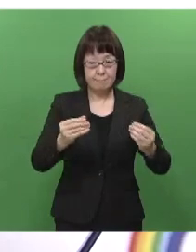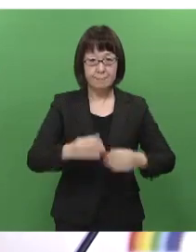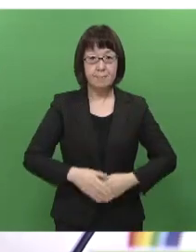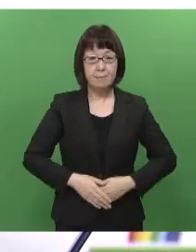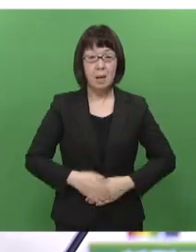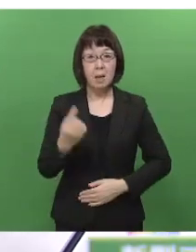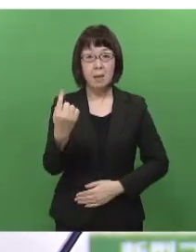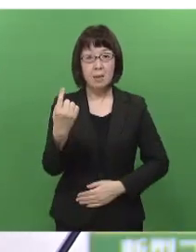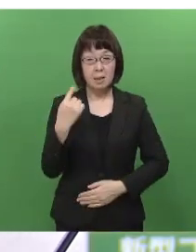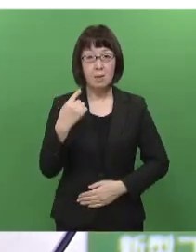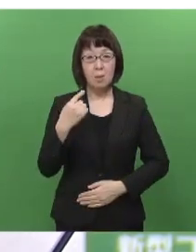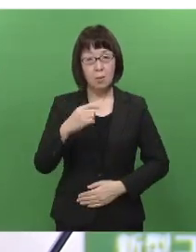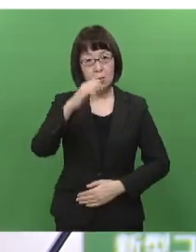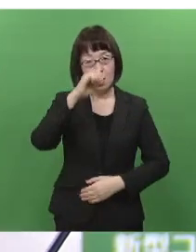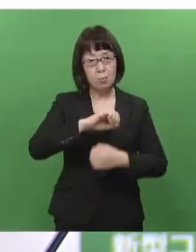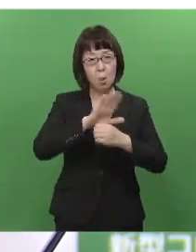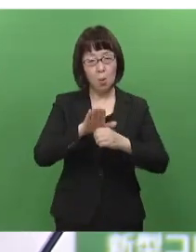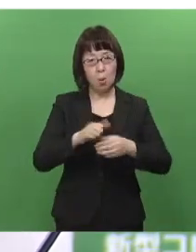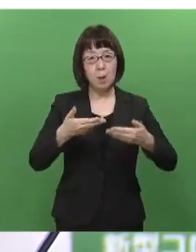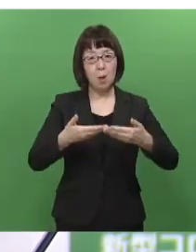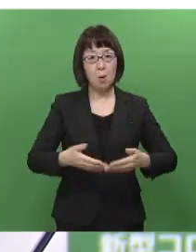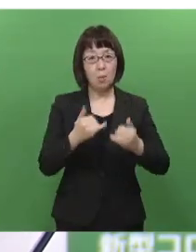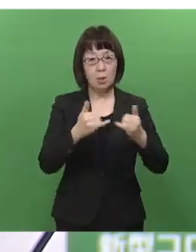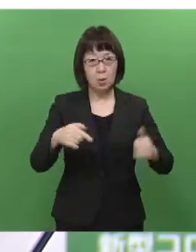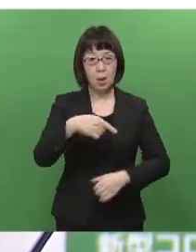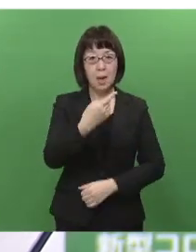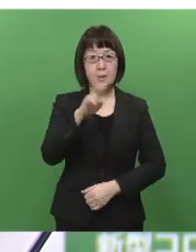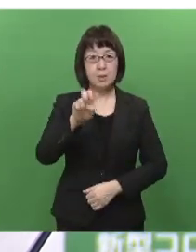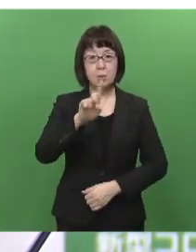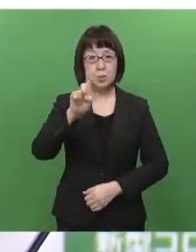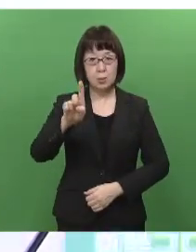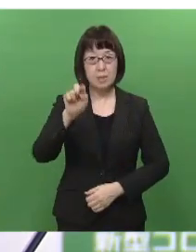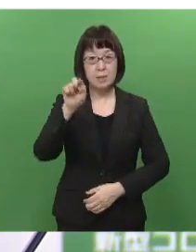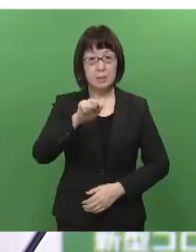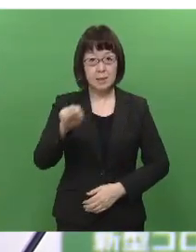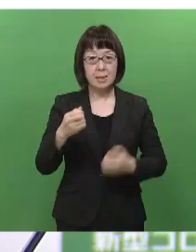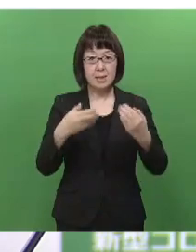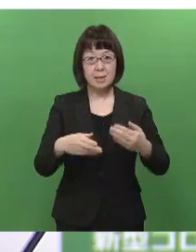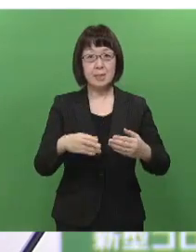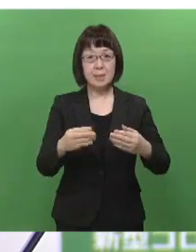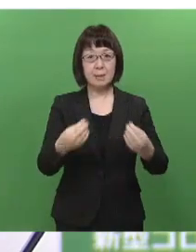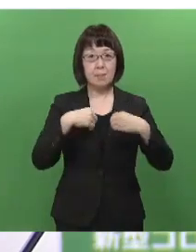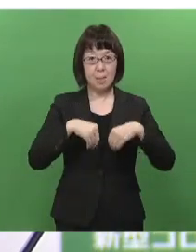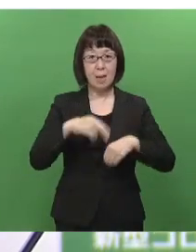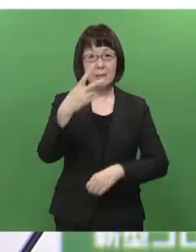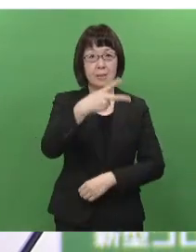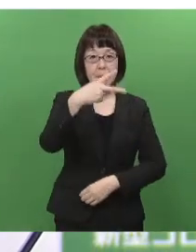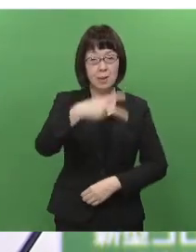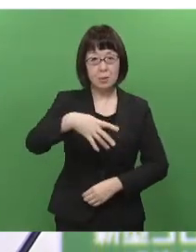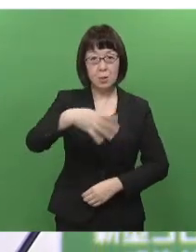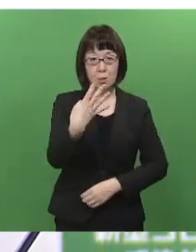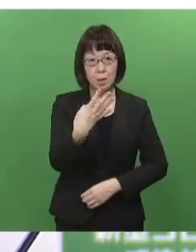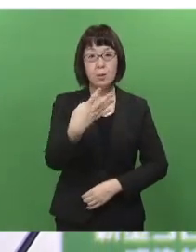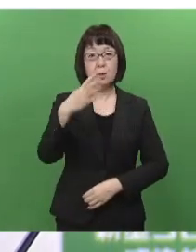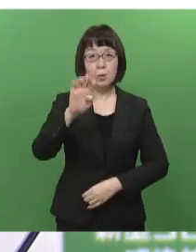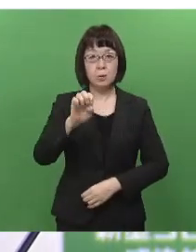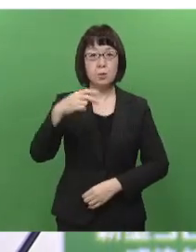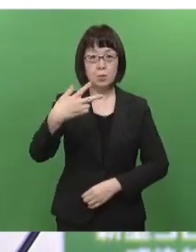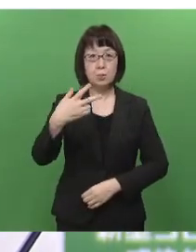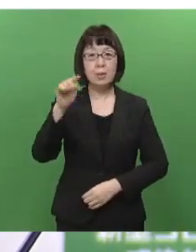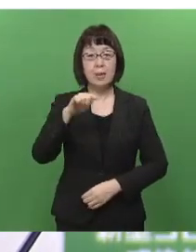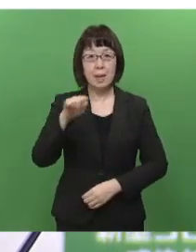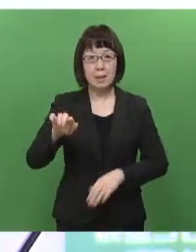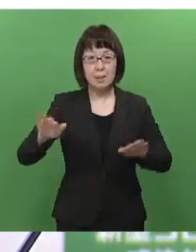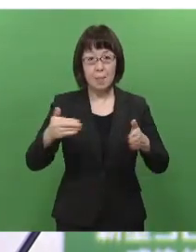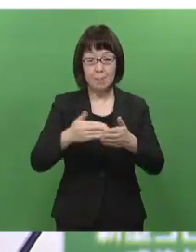昨日の重症者数ですが121人、新規陽性者2447人、ともに最